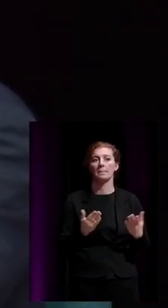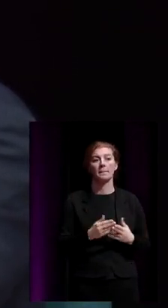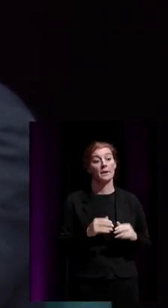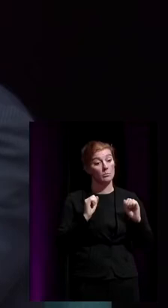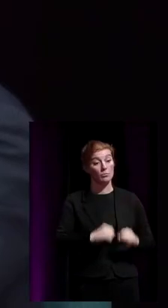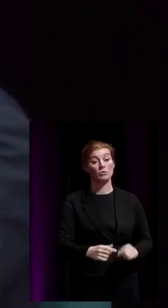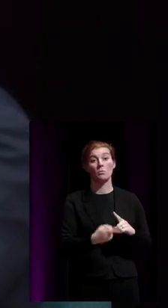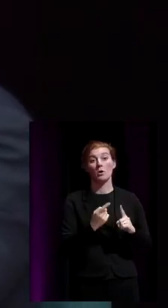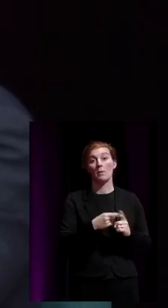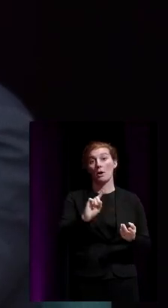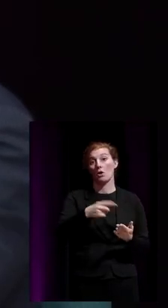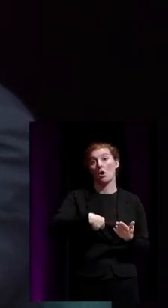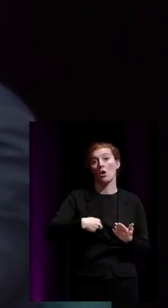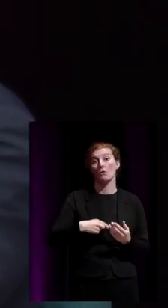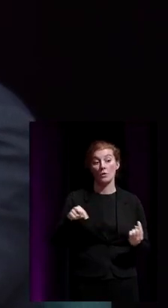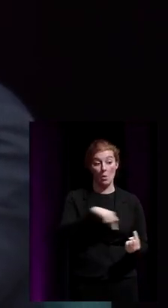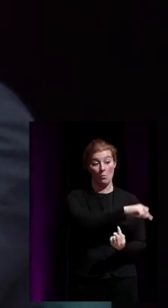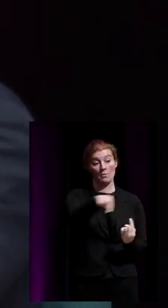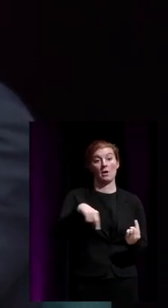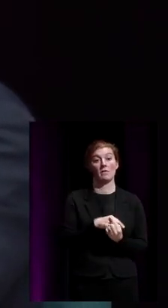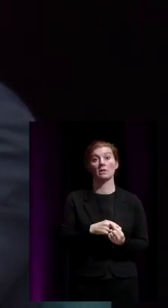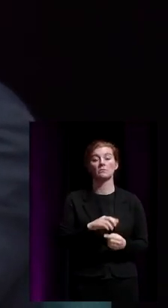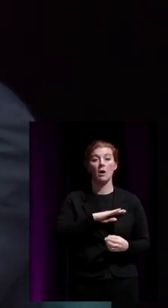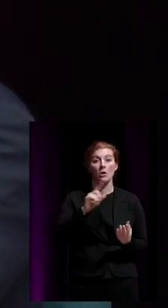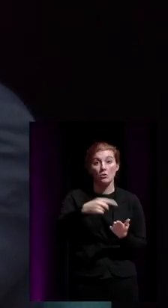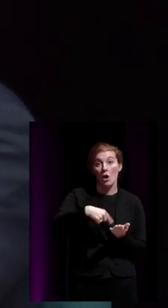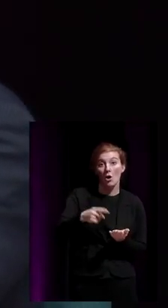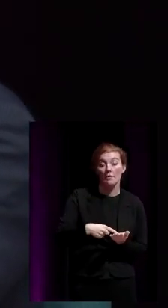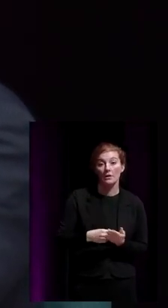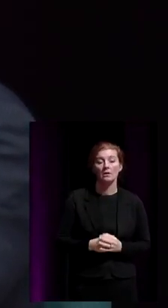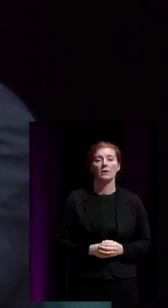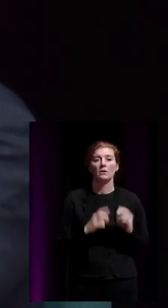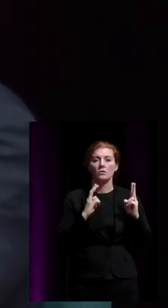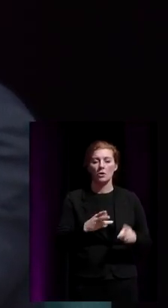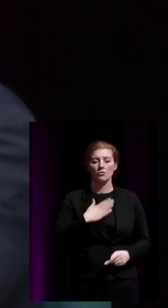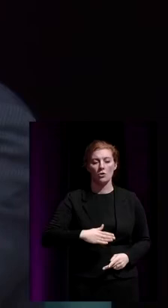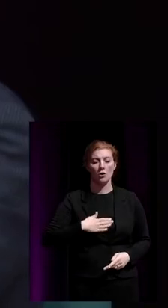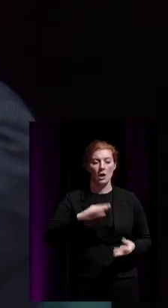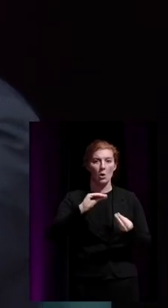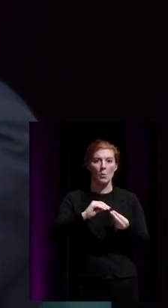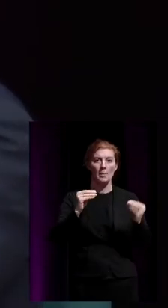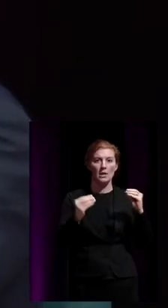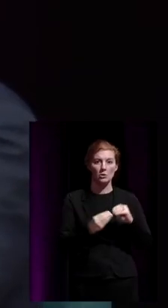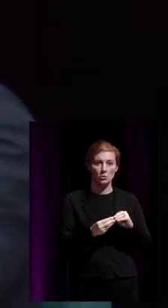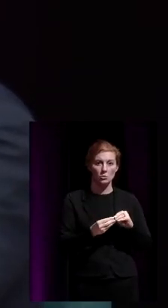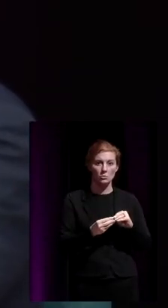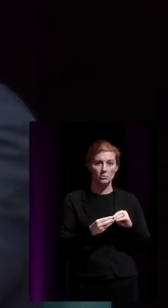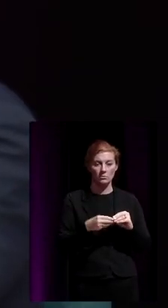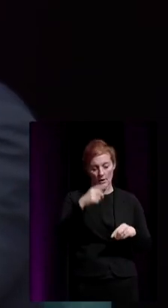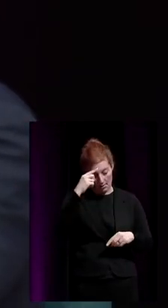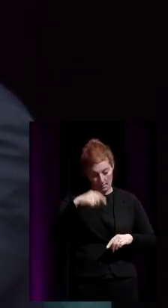krav. Och det är ju omgivningen som ställer kraven. Så att jag tycker en kombination med